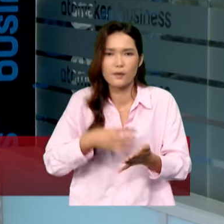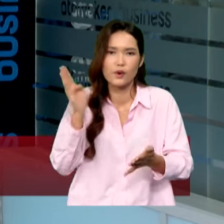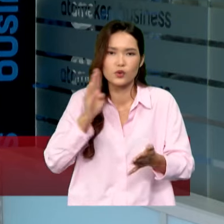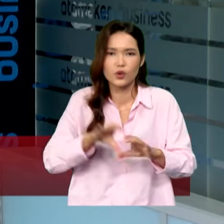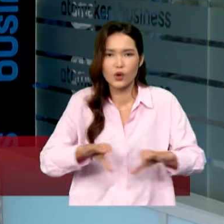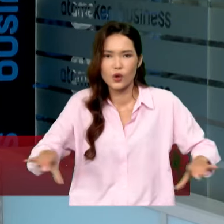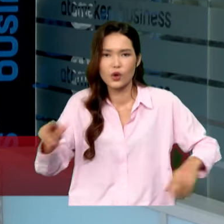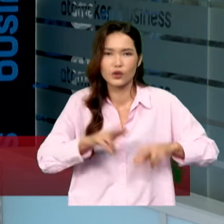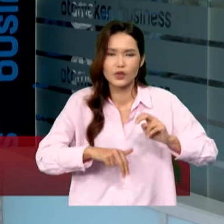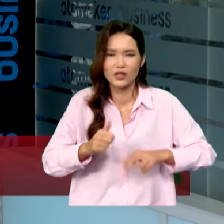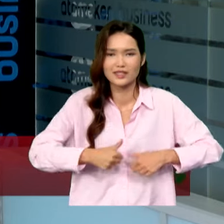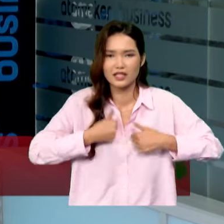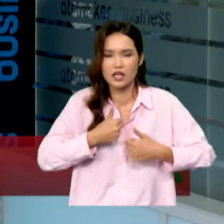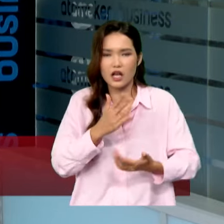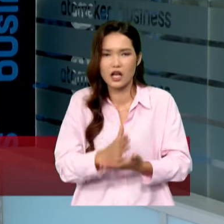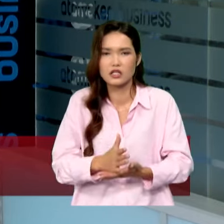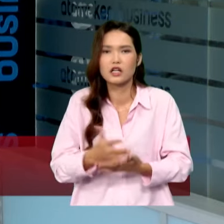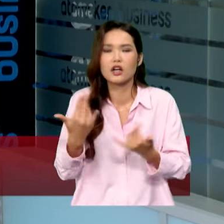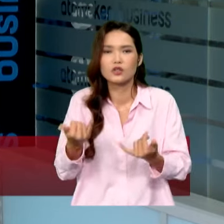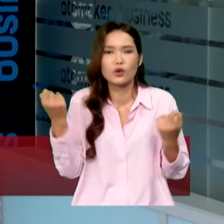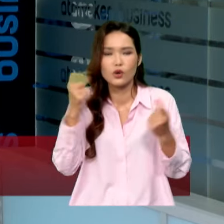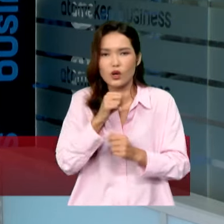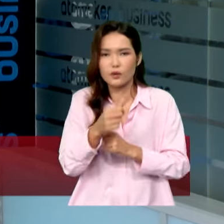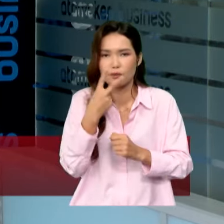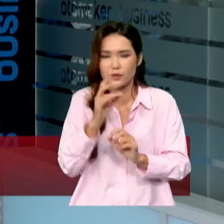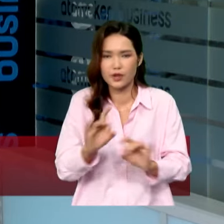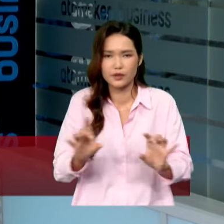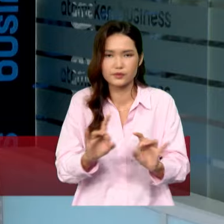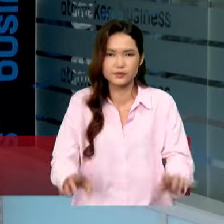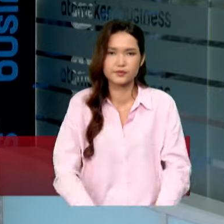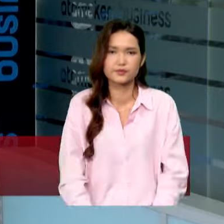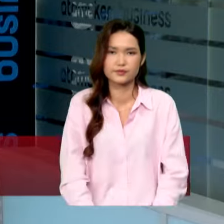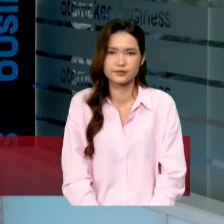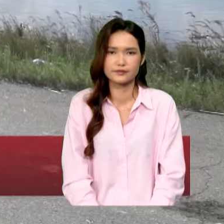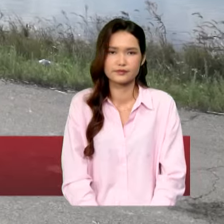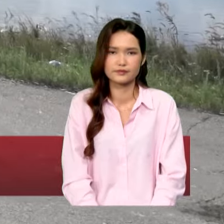арнасын бұруға тырысып жатыр. Өңірдегі тілшіміз Гүлнұр Мұратқызы толығырақ баяндайды.